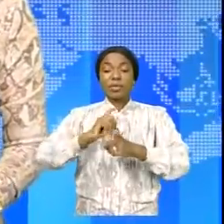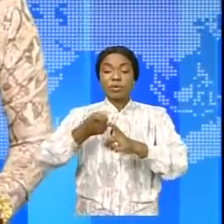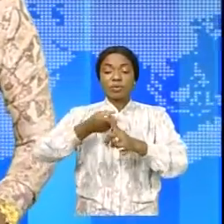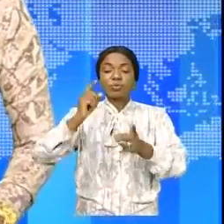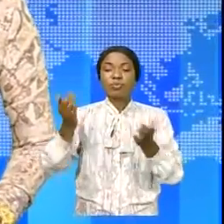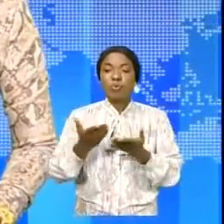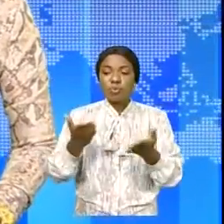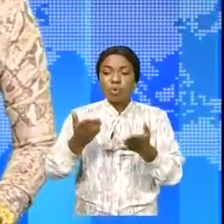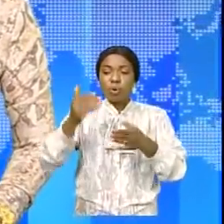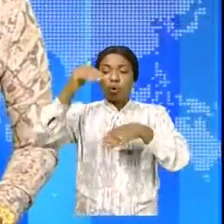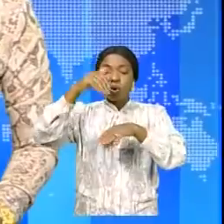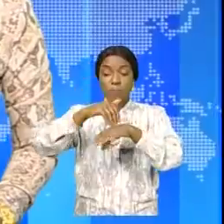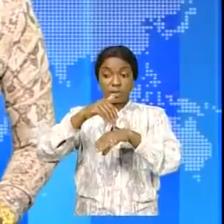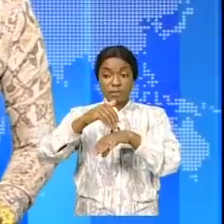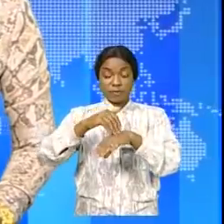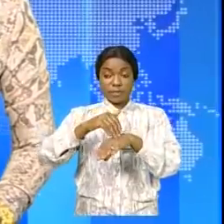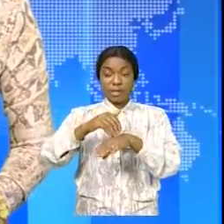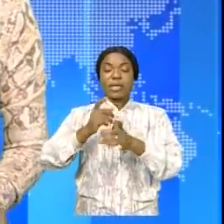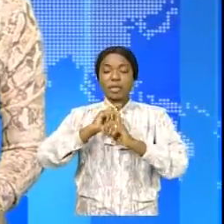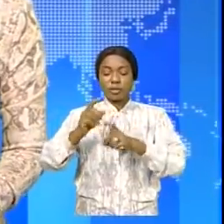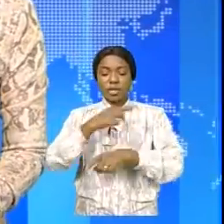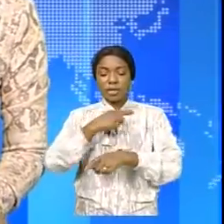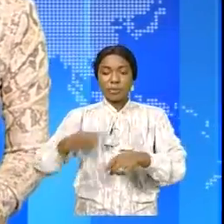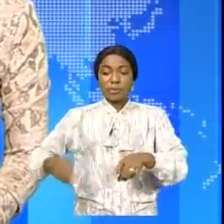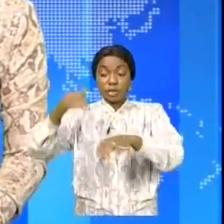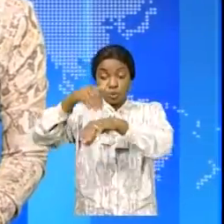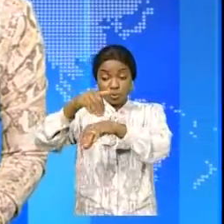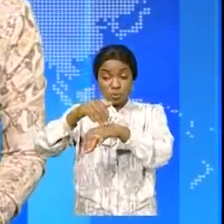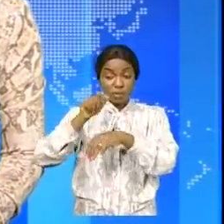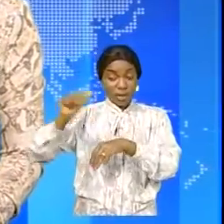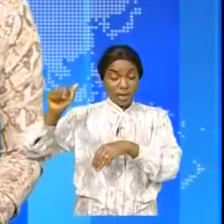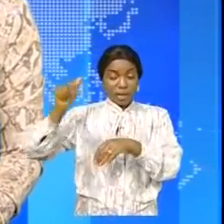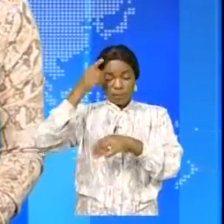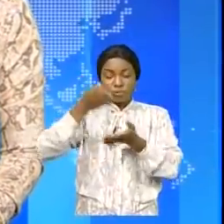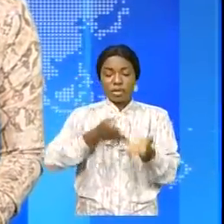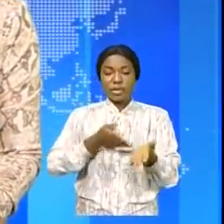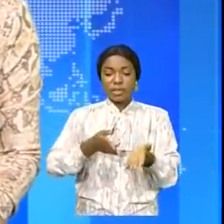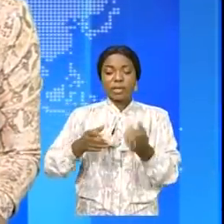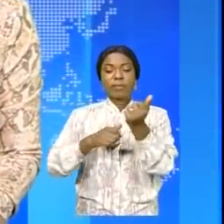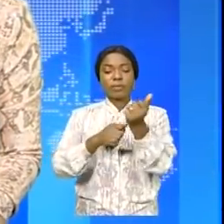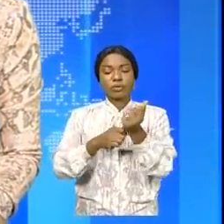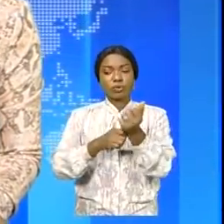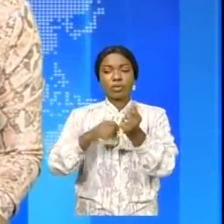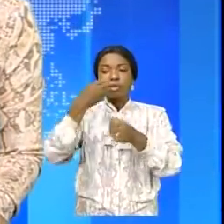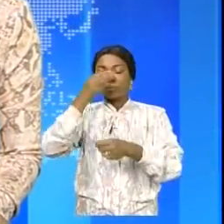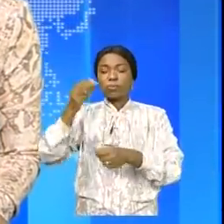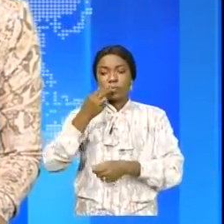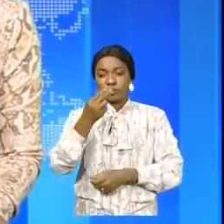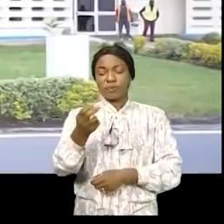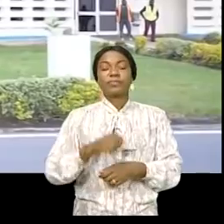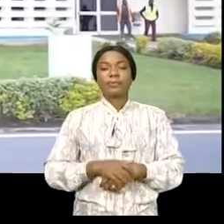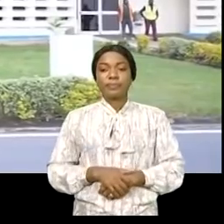avec 80 tonnes de vivres. C'est les dons de la République du Congo pour venir en aide aux sinistrés de Goma. Jusqu'à